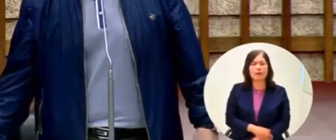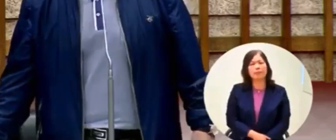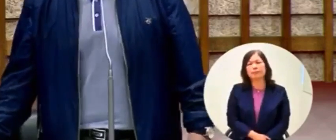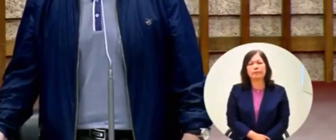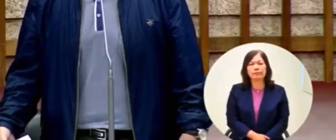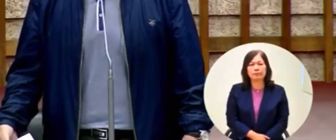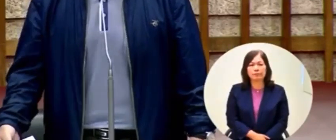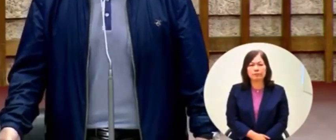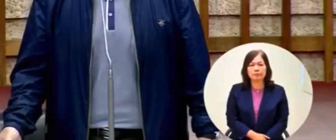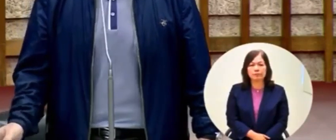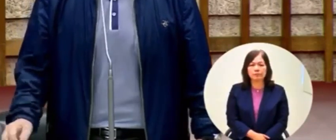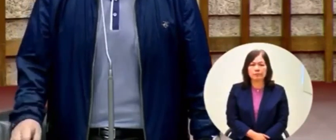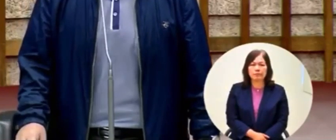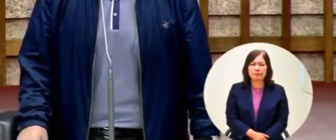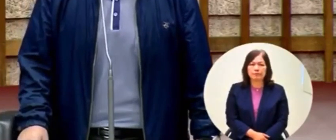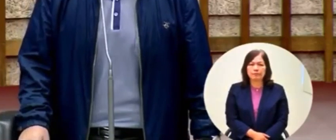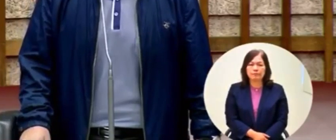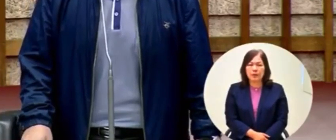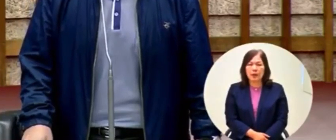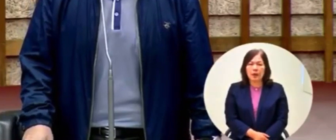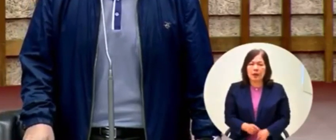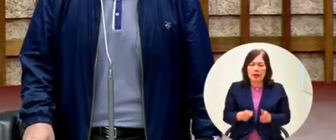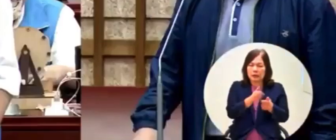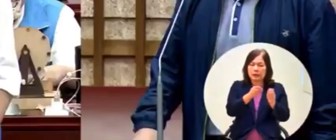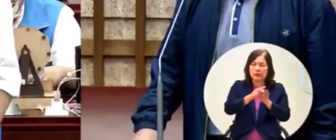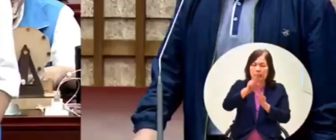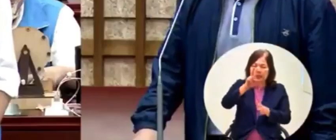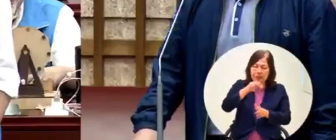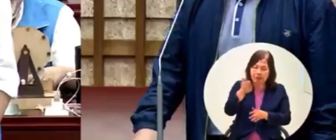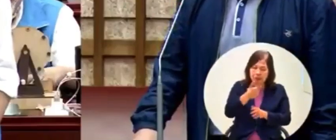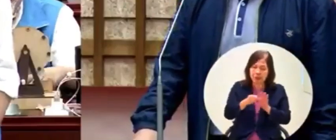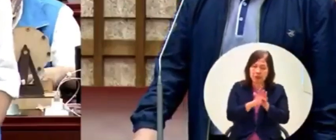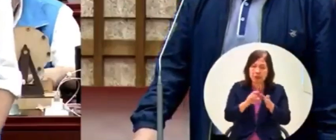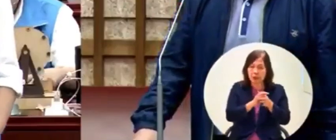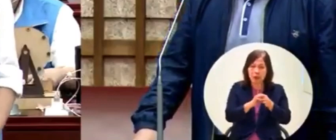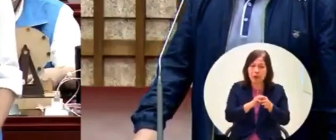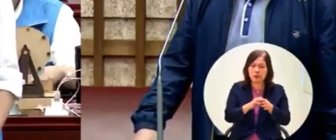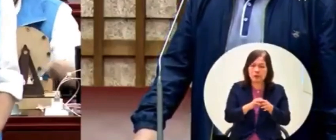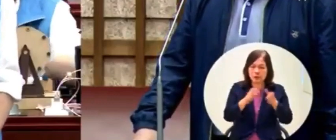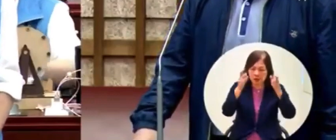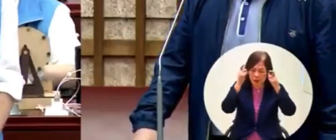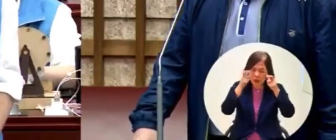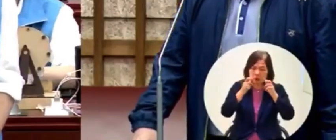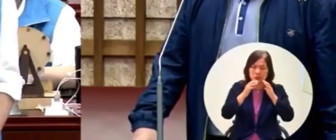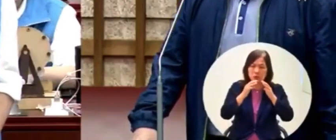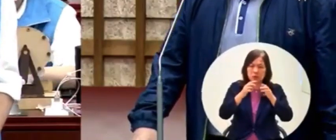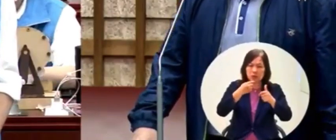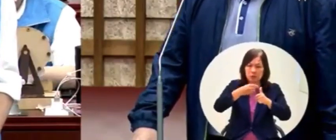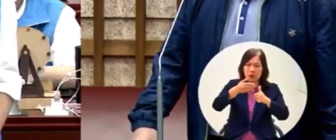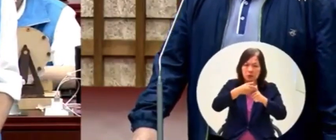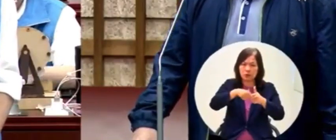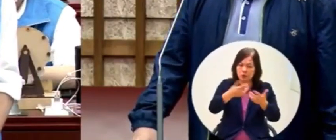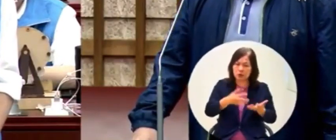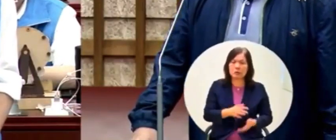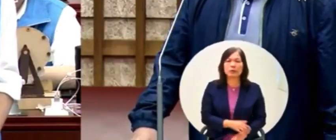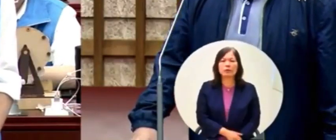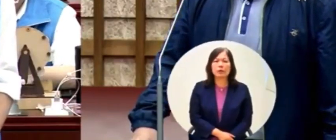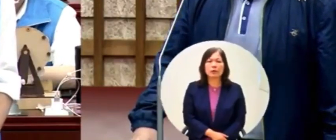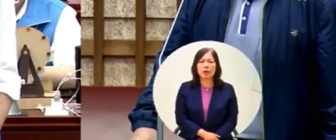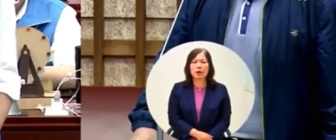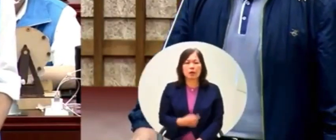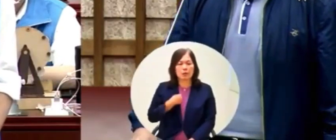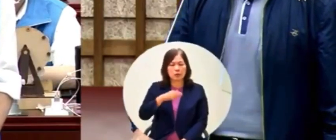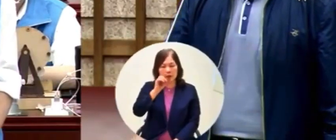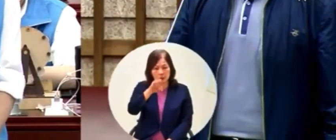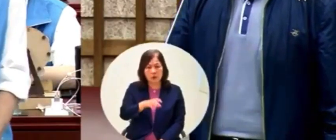复。 谢谢刘德林议员这么关切高雄市教育的问题。那我想要讲一句话